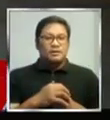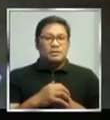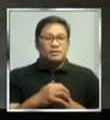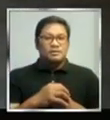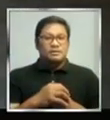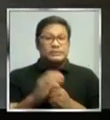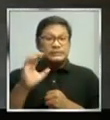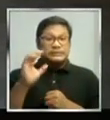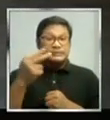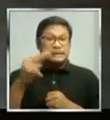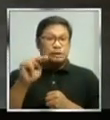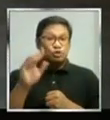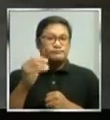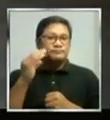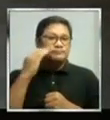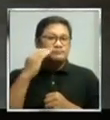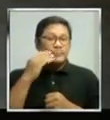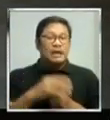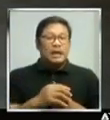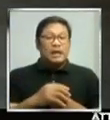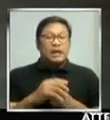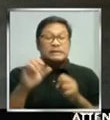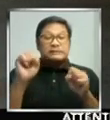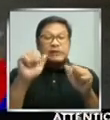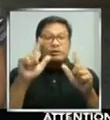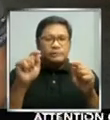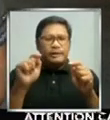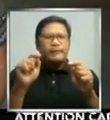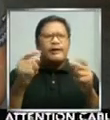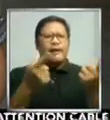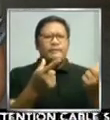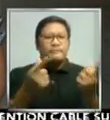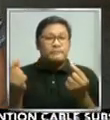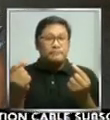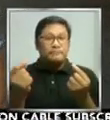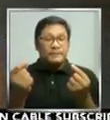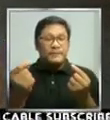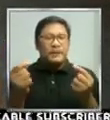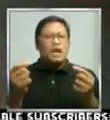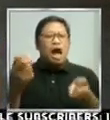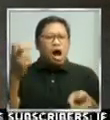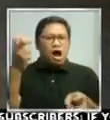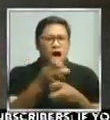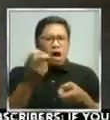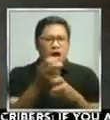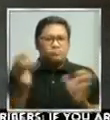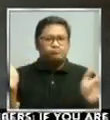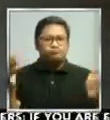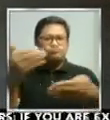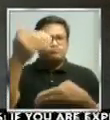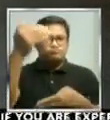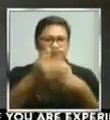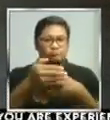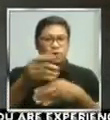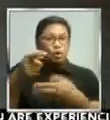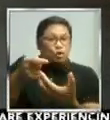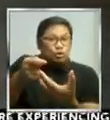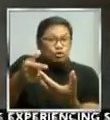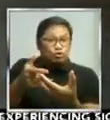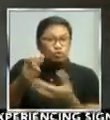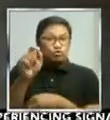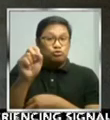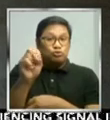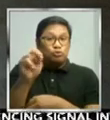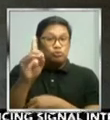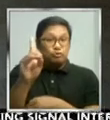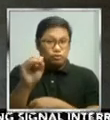Chino. Vicky, sa darating na Sabado, ipapatupad na itong tinatawag na hard lockdown sa Tondo District 1. Ito ay para